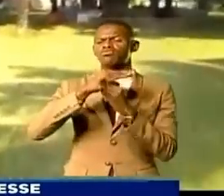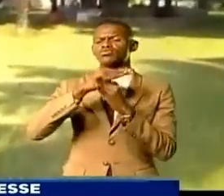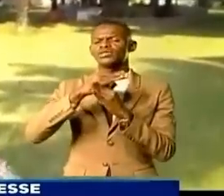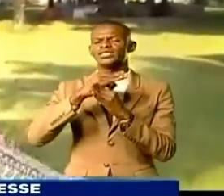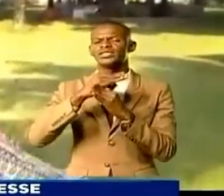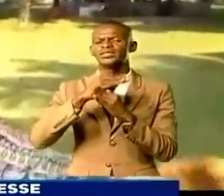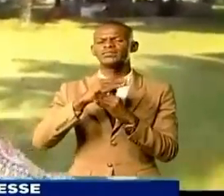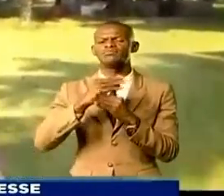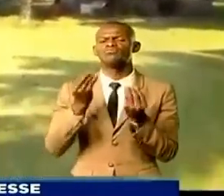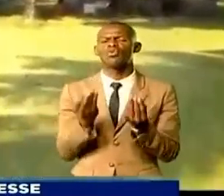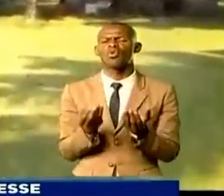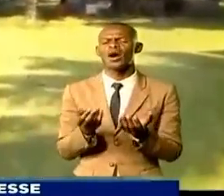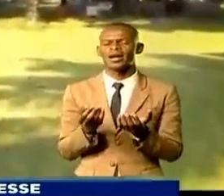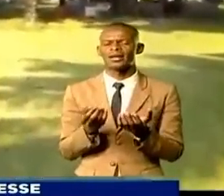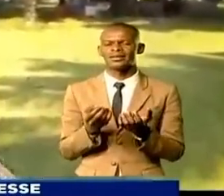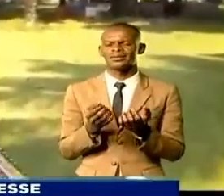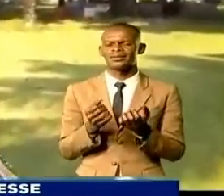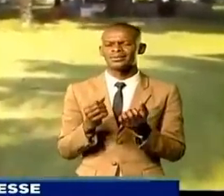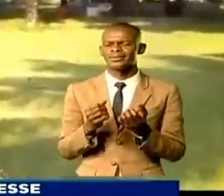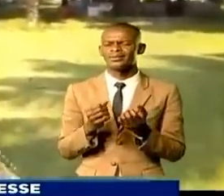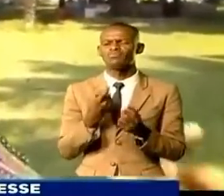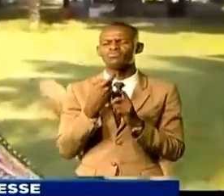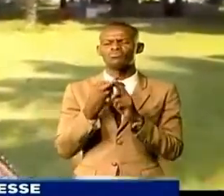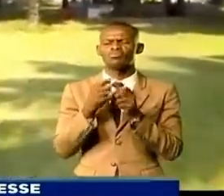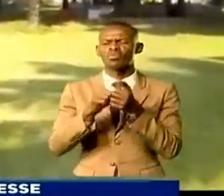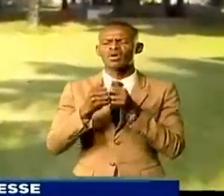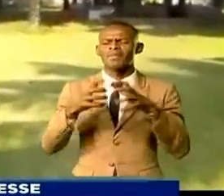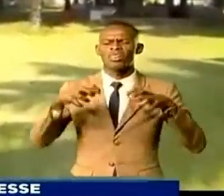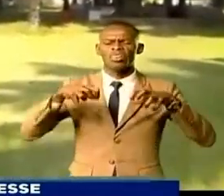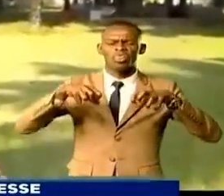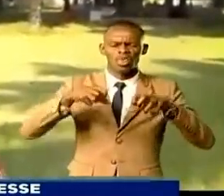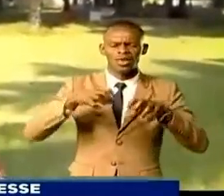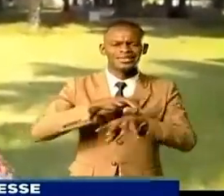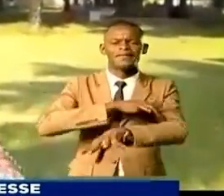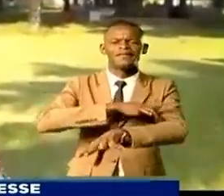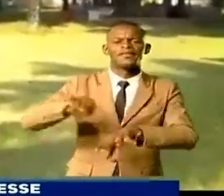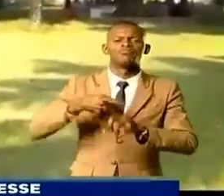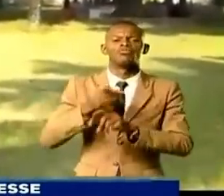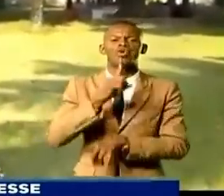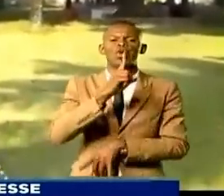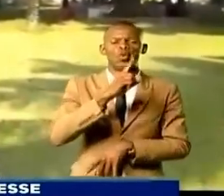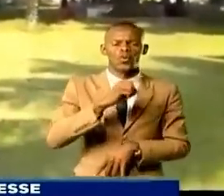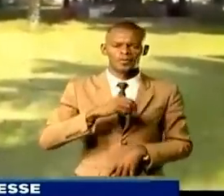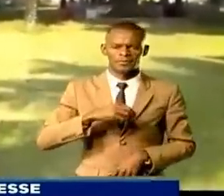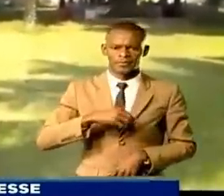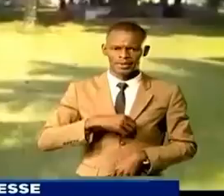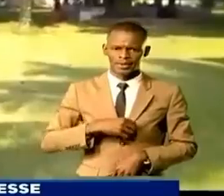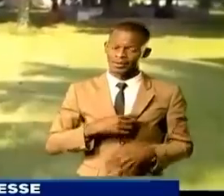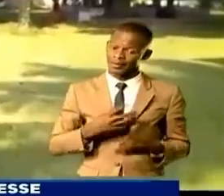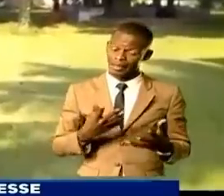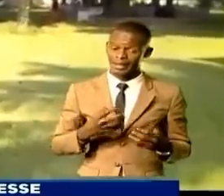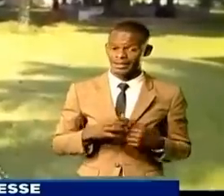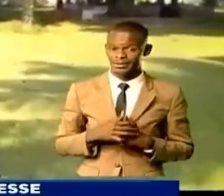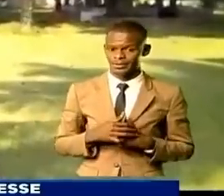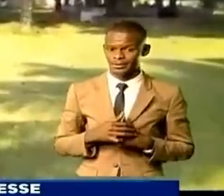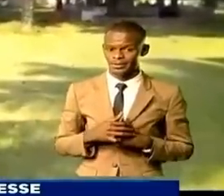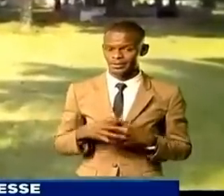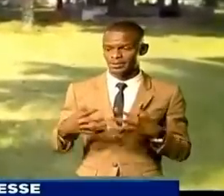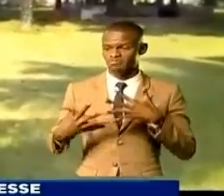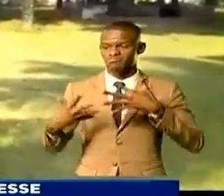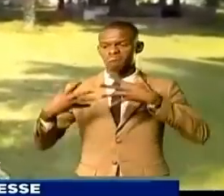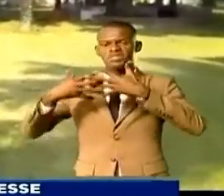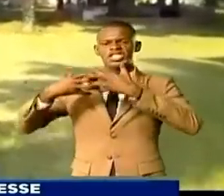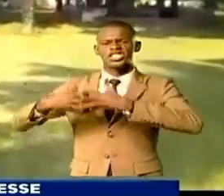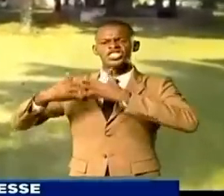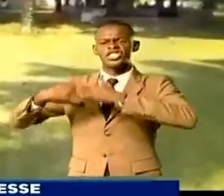coupe les arbres, on détruit les forêts pour exploiter ce bois, n'est-ce pas ? Et cela